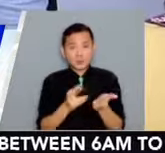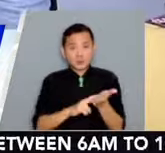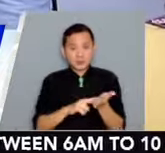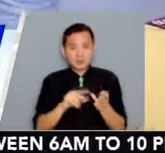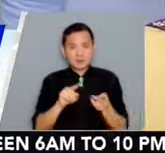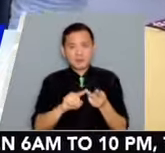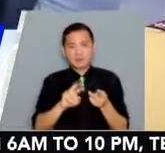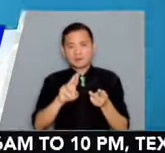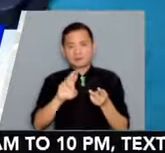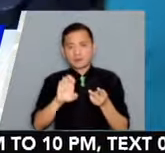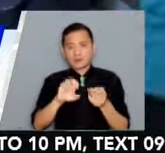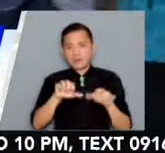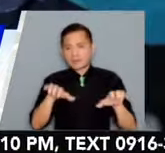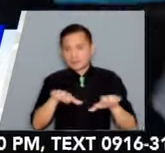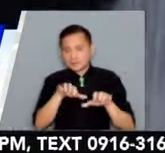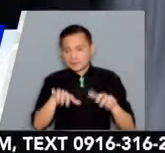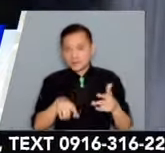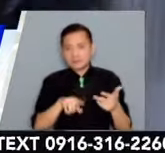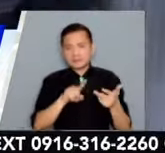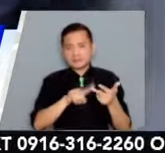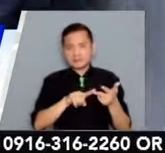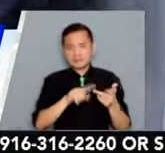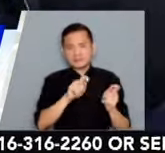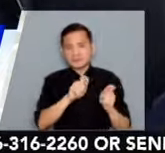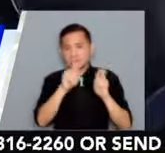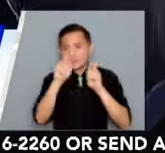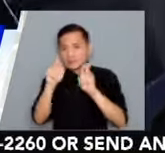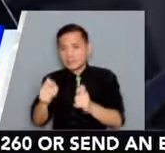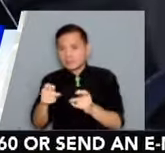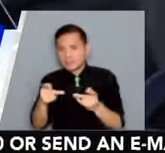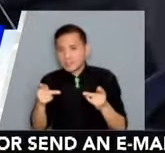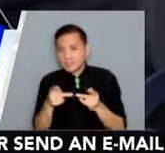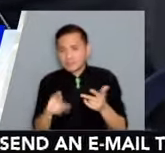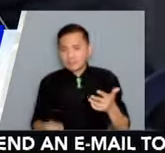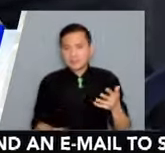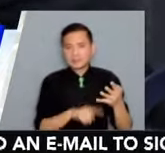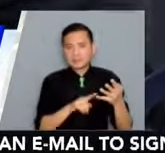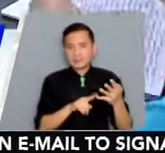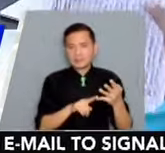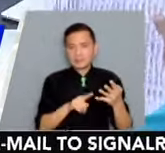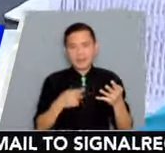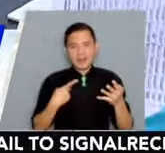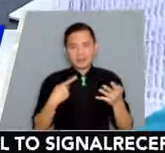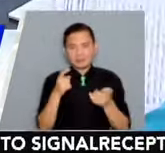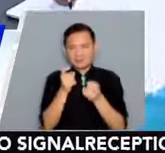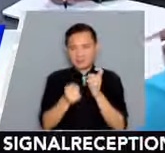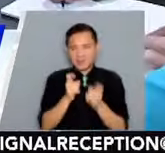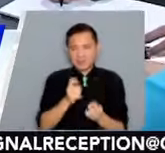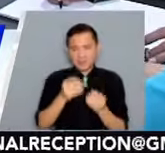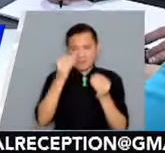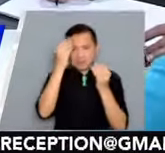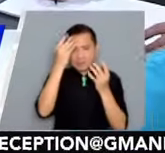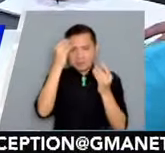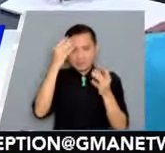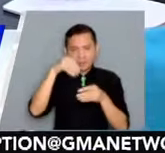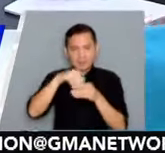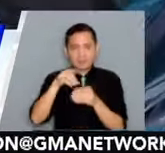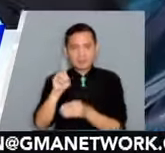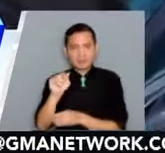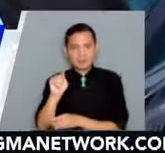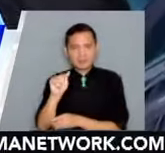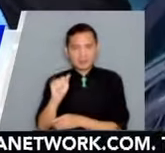mga nagpapalipat ng rehistro at may mga kailangang baguhin sa kanilang registration data. Ayon sa ilang empleyado ng